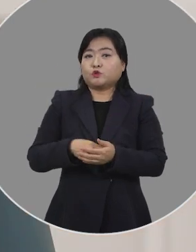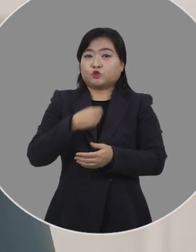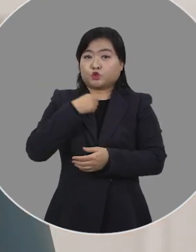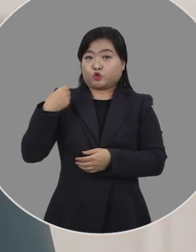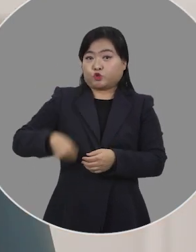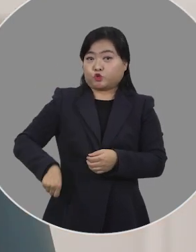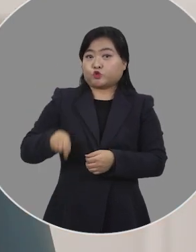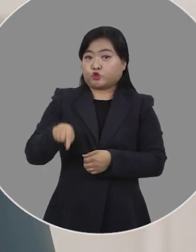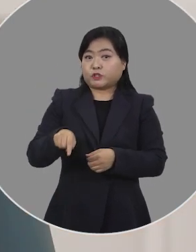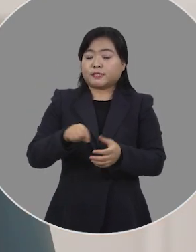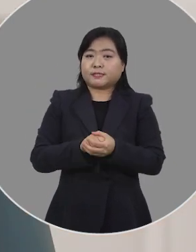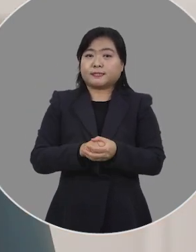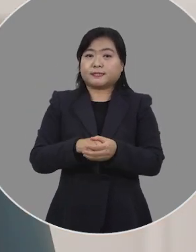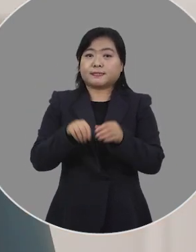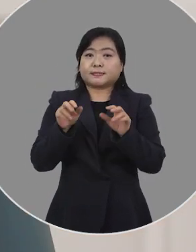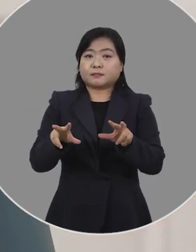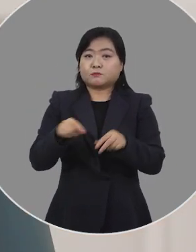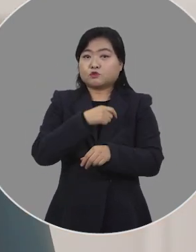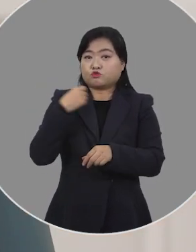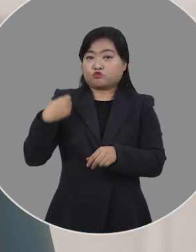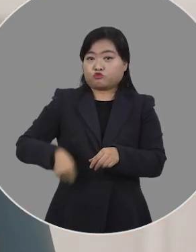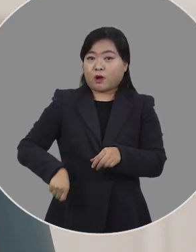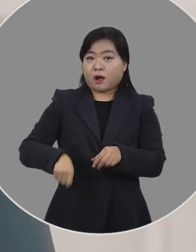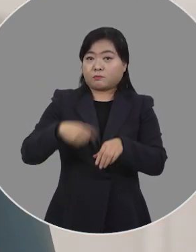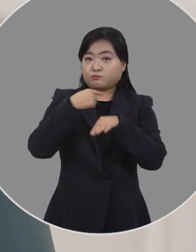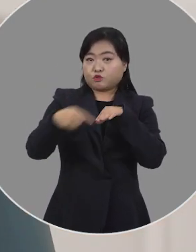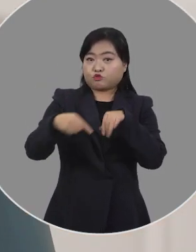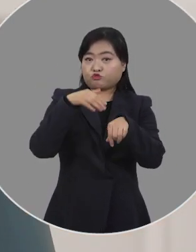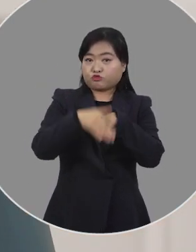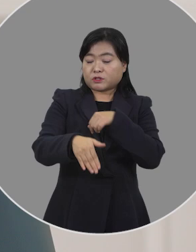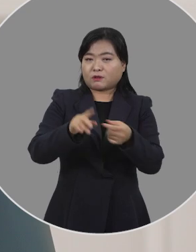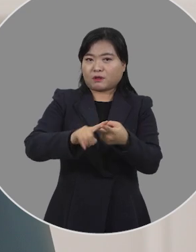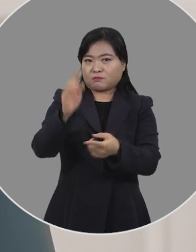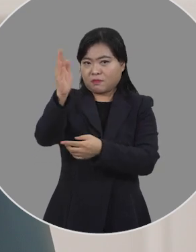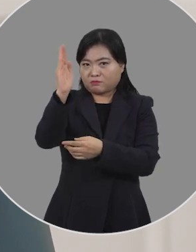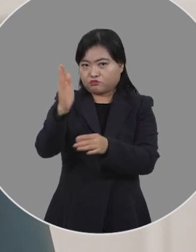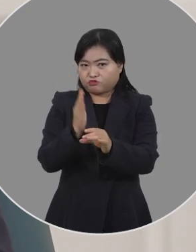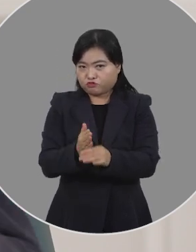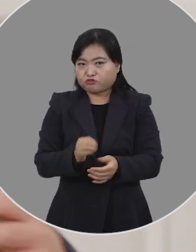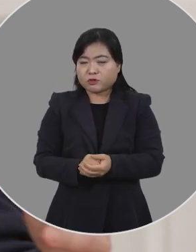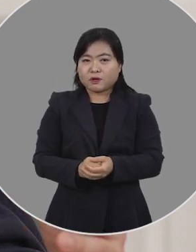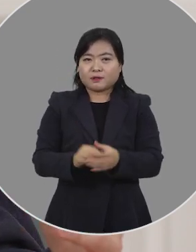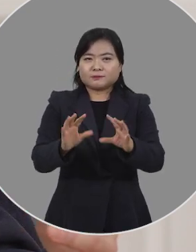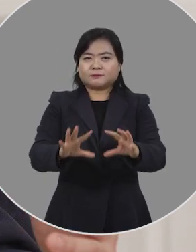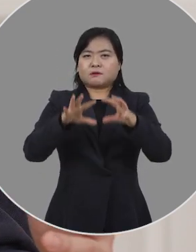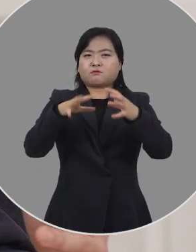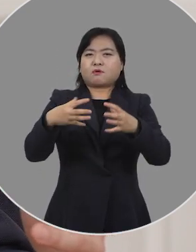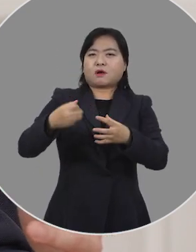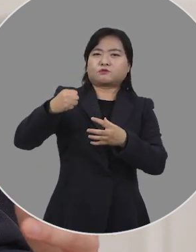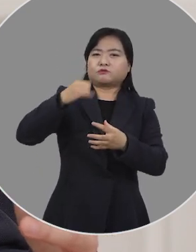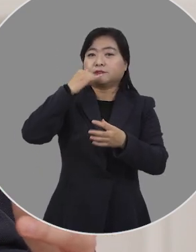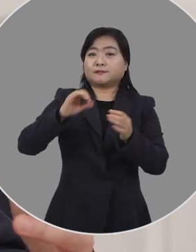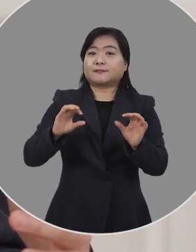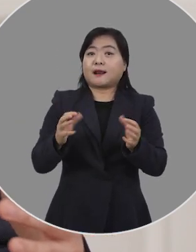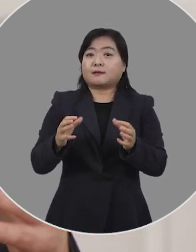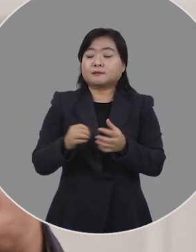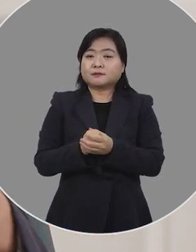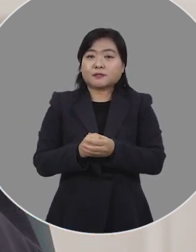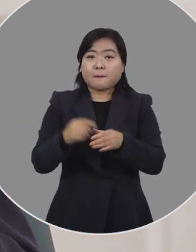그러니까 중국이 지금 중화민족주의를 얘기하잖아요. 제국을 갖고 있는